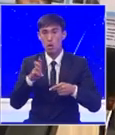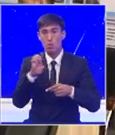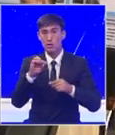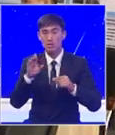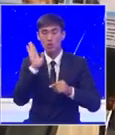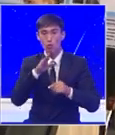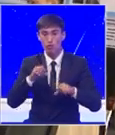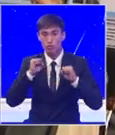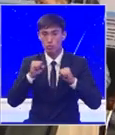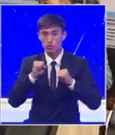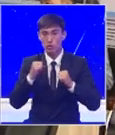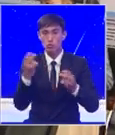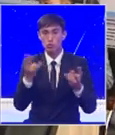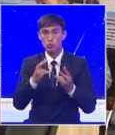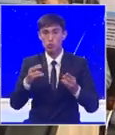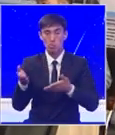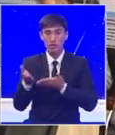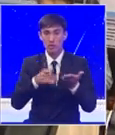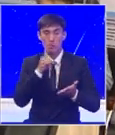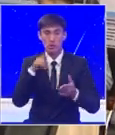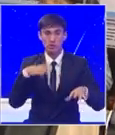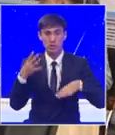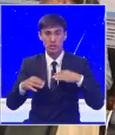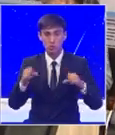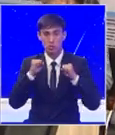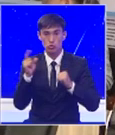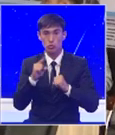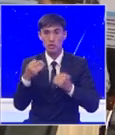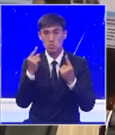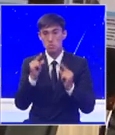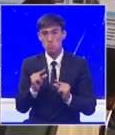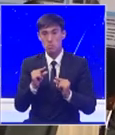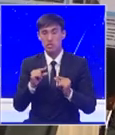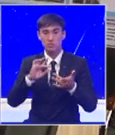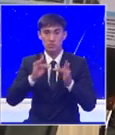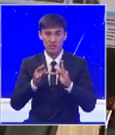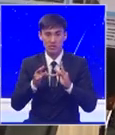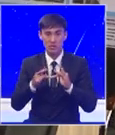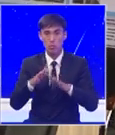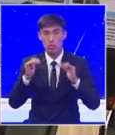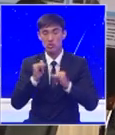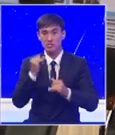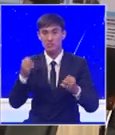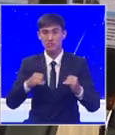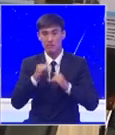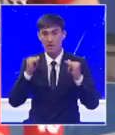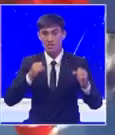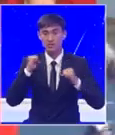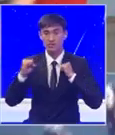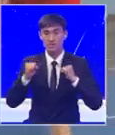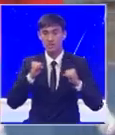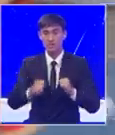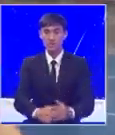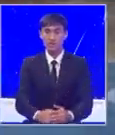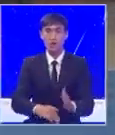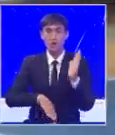видов спорта. К тому же нужно привлекать молодежь к занятиям спортом, чтобы они меньше сидели в интернете и больше развивались физически. Одна